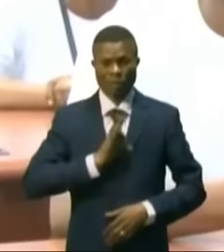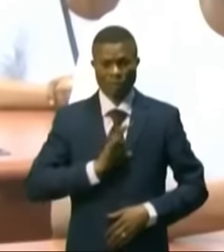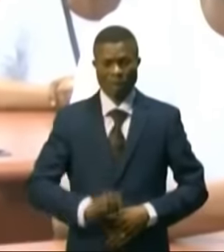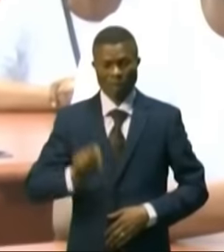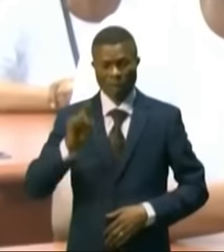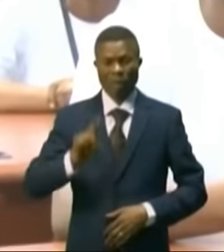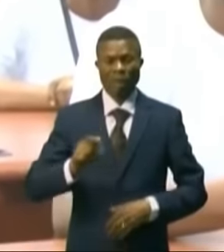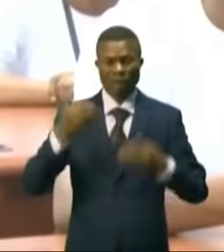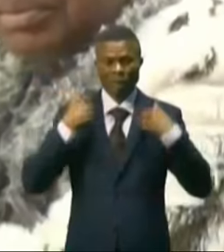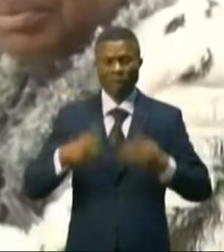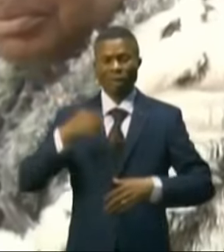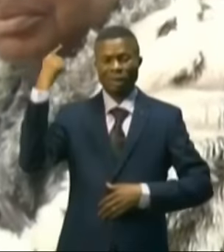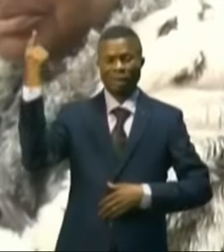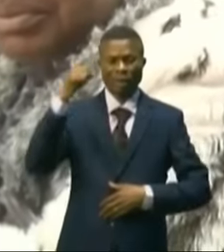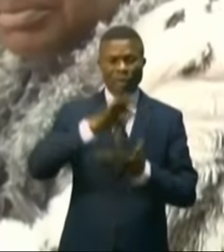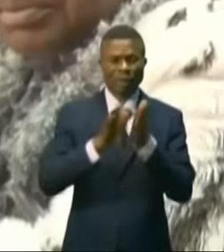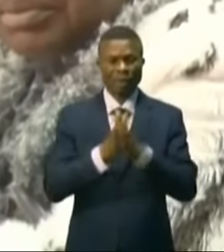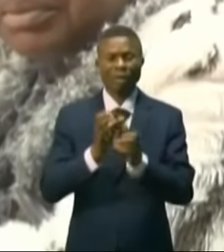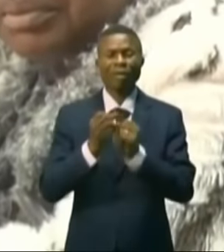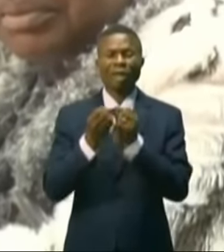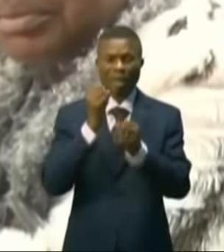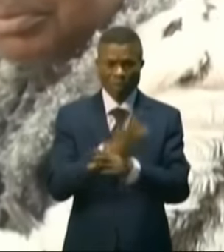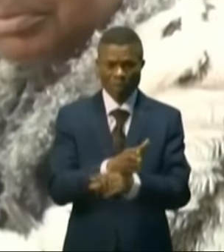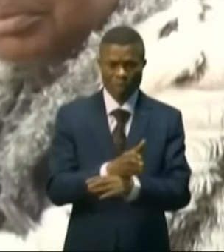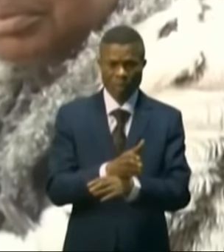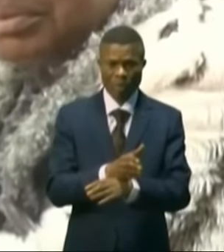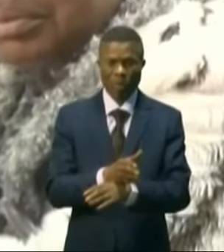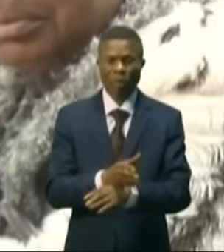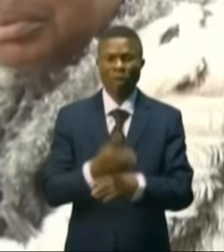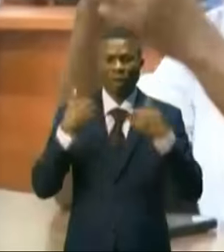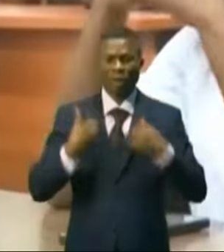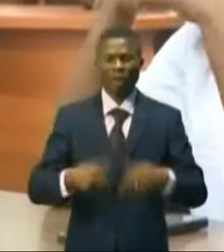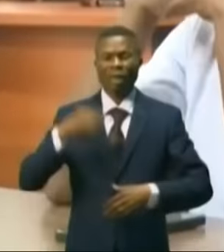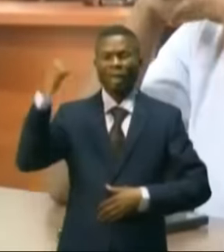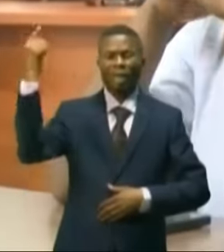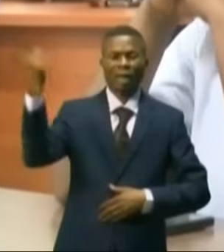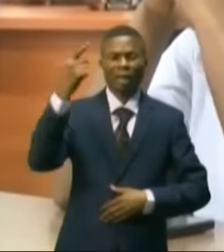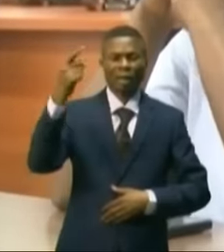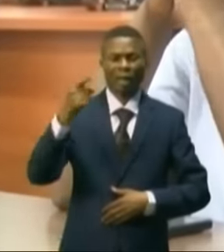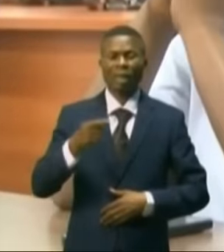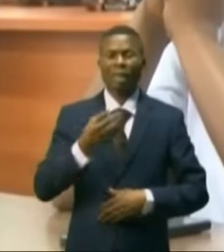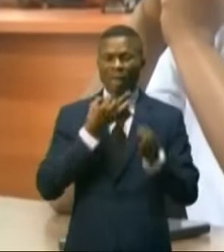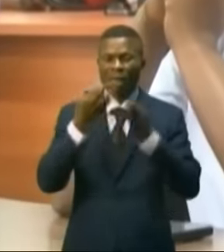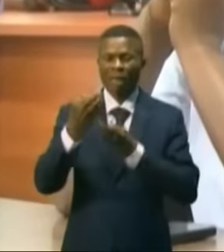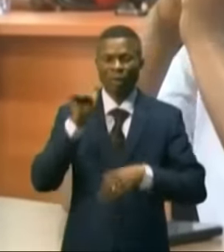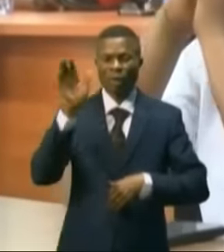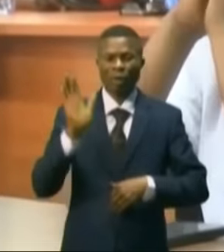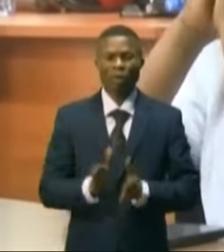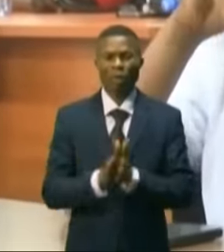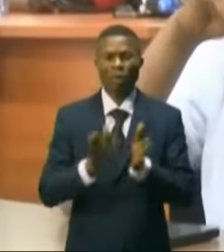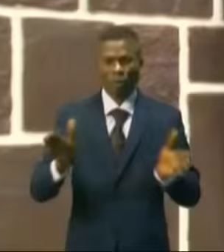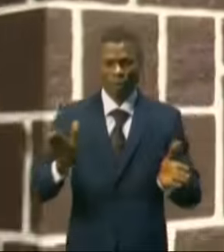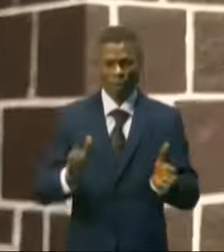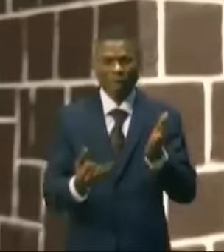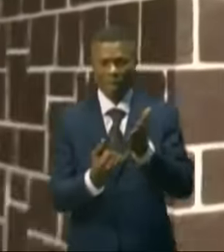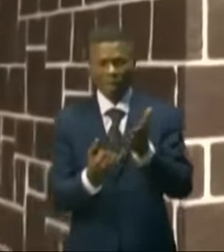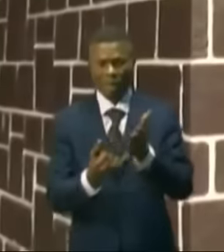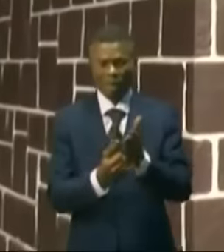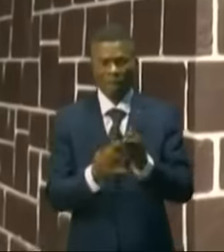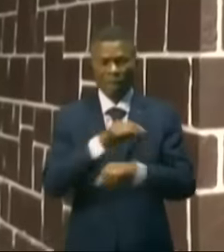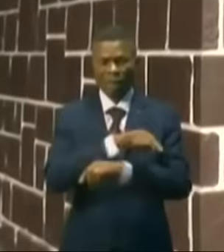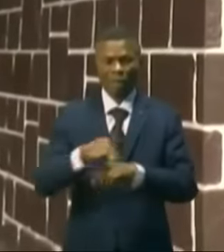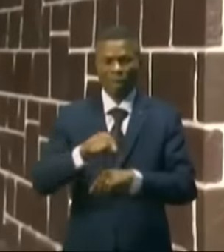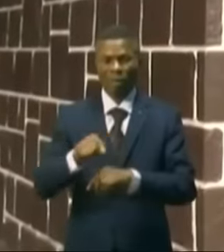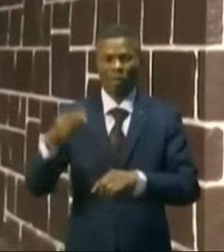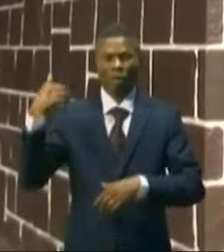de l'État, Félix-Antoine Tshisekedi Tshilombo, sur la couverture santé universelle, a souligné le directeur général AI de cet institut